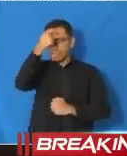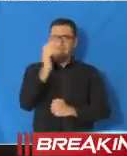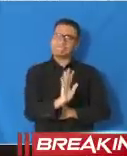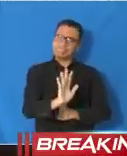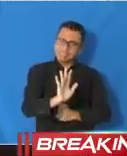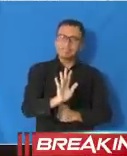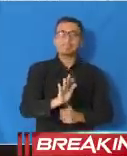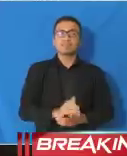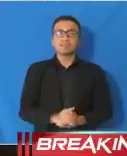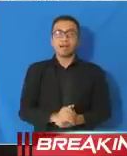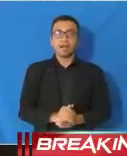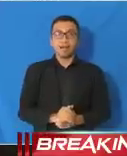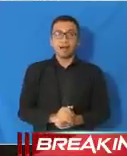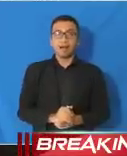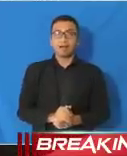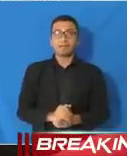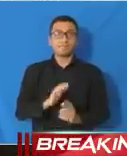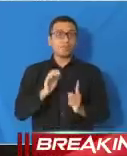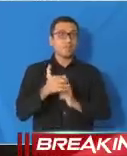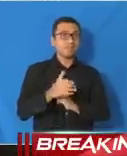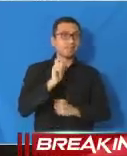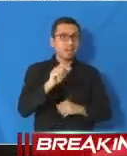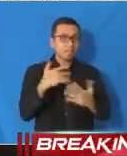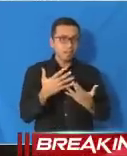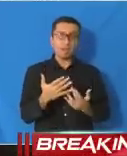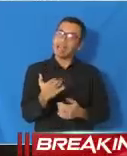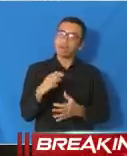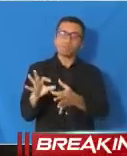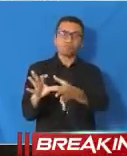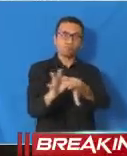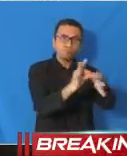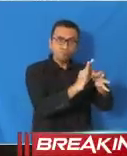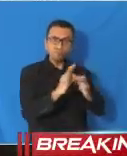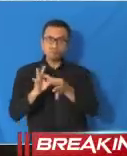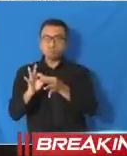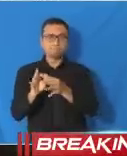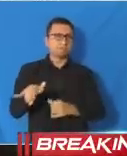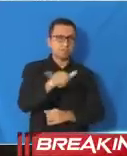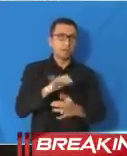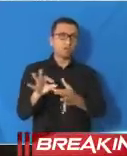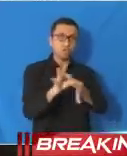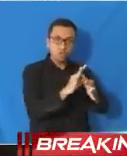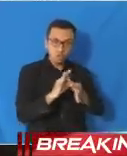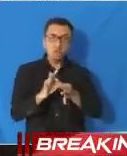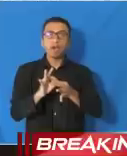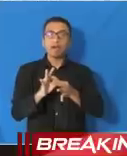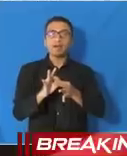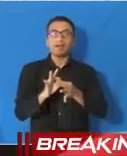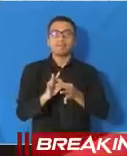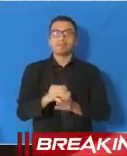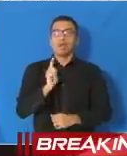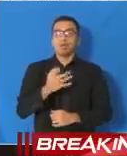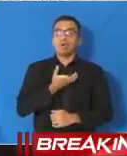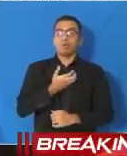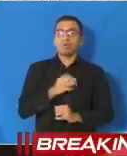Upaya ini hanya bisa dilakukan manakala kita bekerjasama dengan baik apabila kita mau untuk